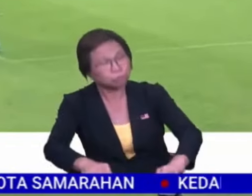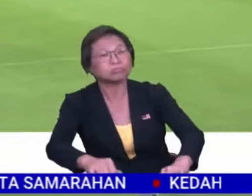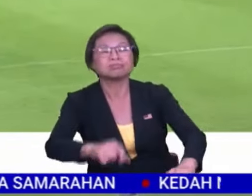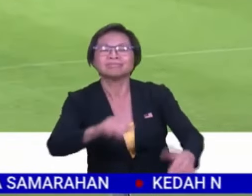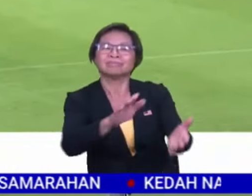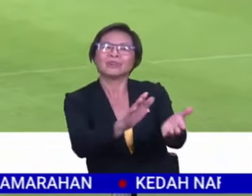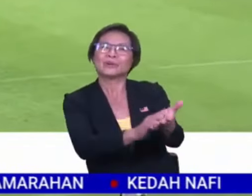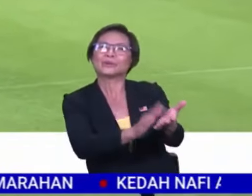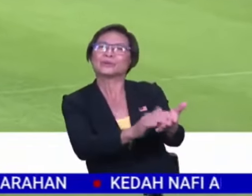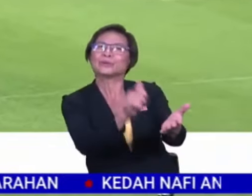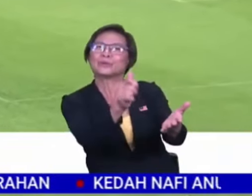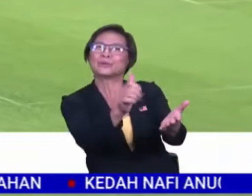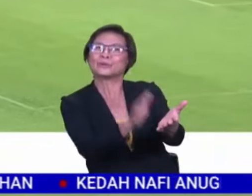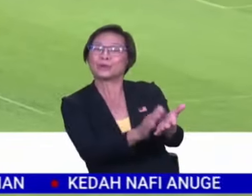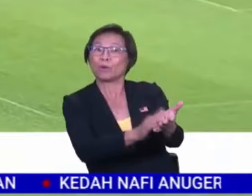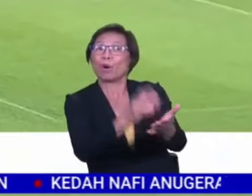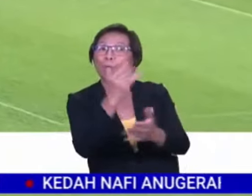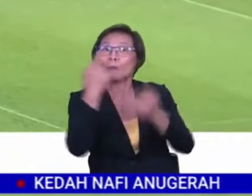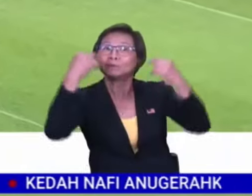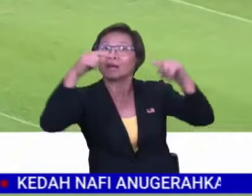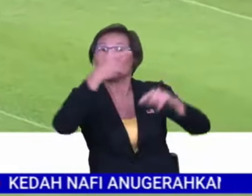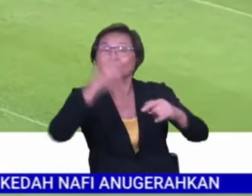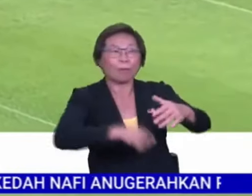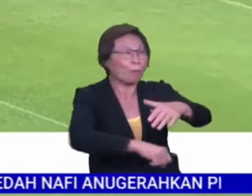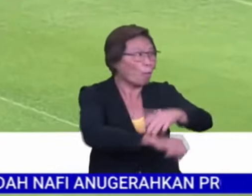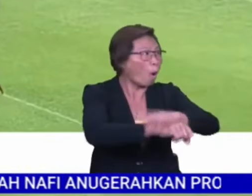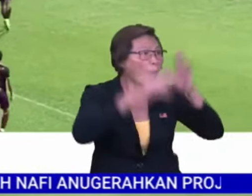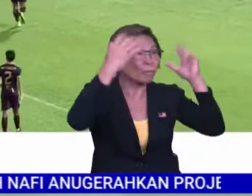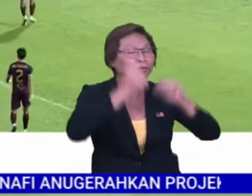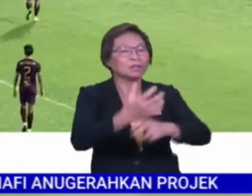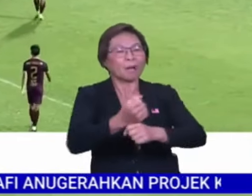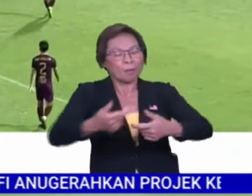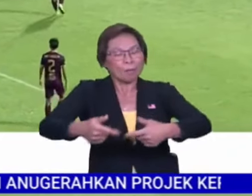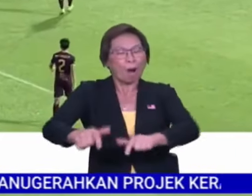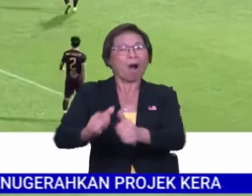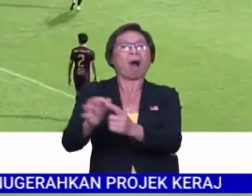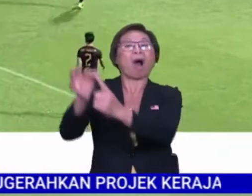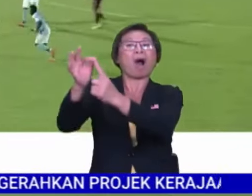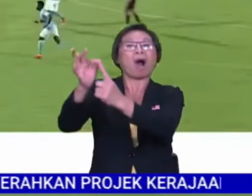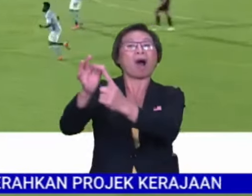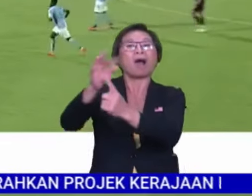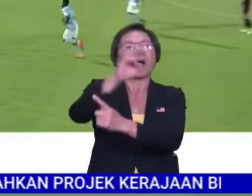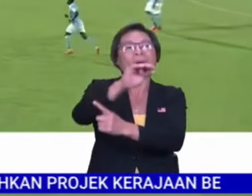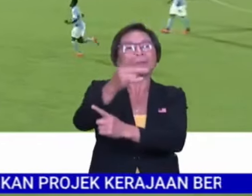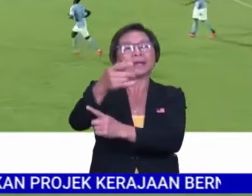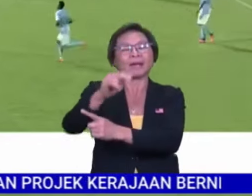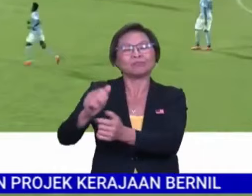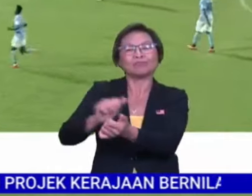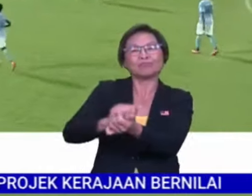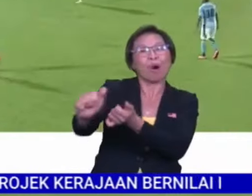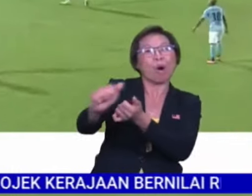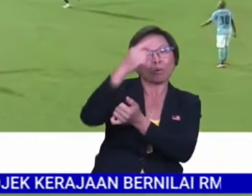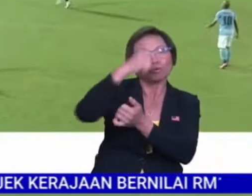wajar dipuji. Menurutnya, usaha itu berhasil selepas bola sepak Malaysia mendapat kebenaran khas daripada Majlis Keselamatan Negara